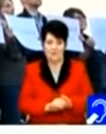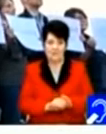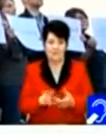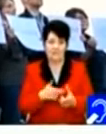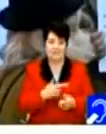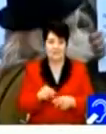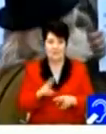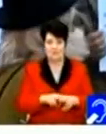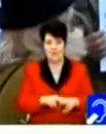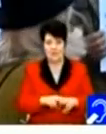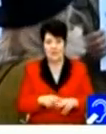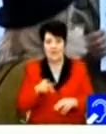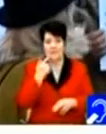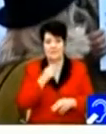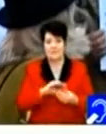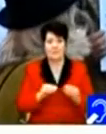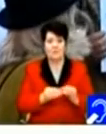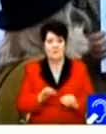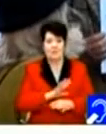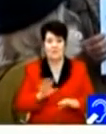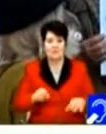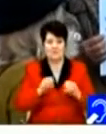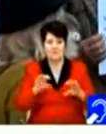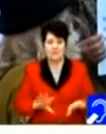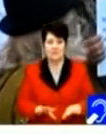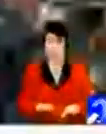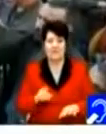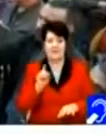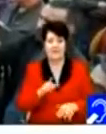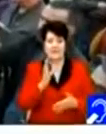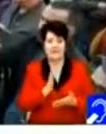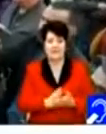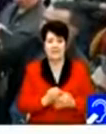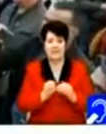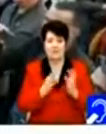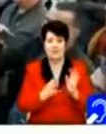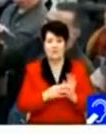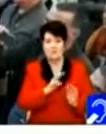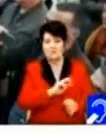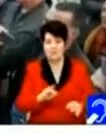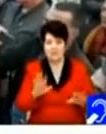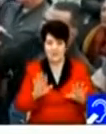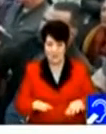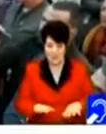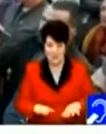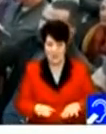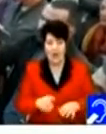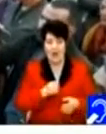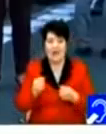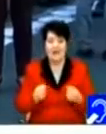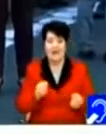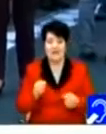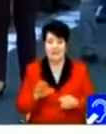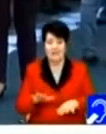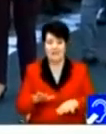închisoare. Scepticii cred că problema nu va fi rezolvată, deoarece există doar 19.000 de locuri în adăposturi la nivel național